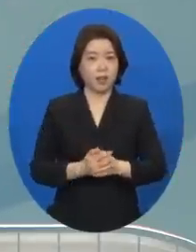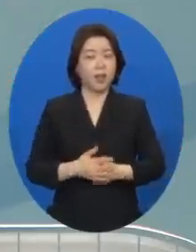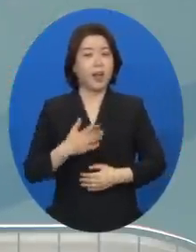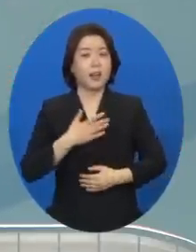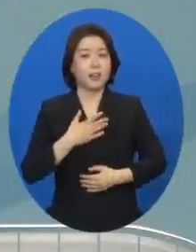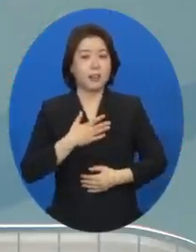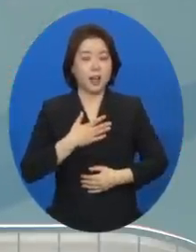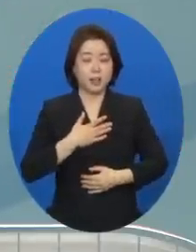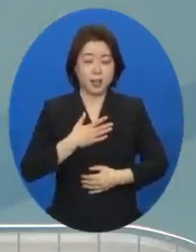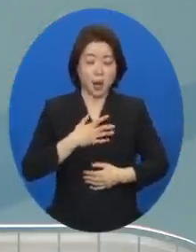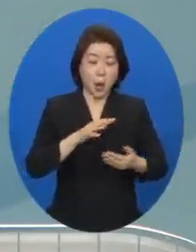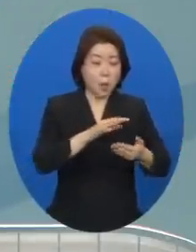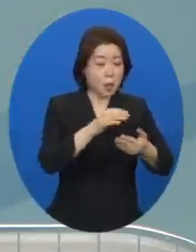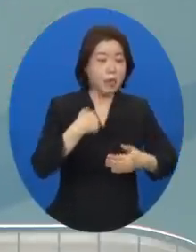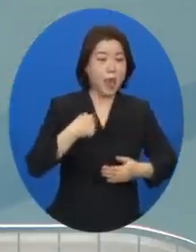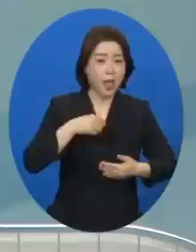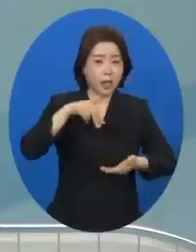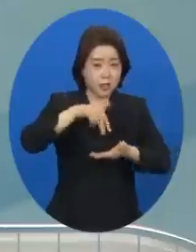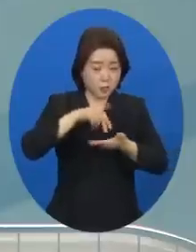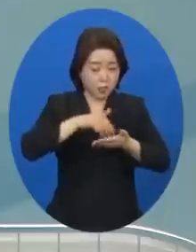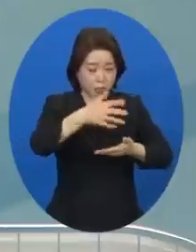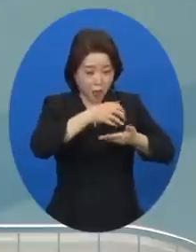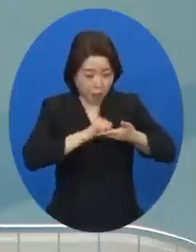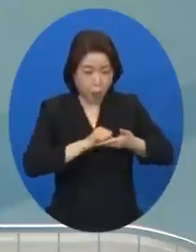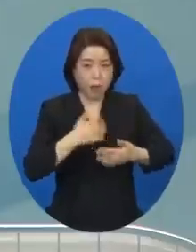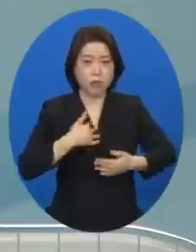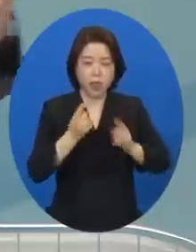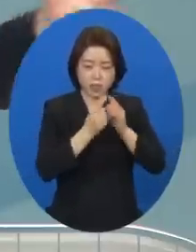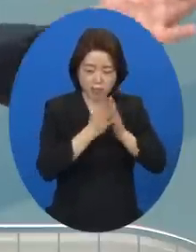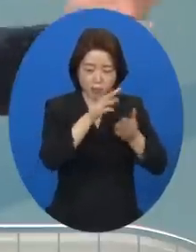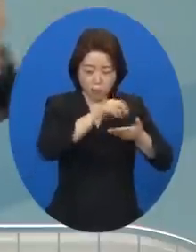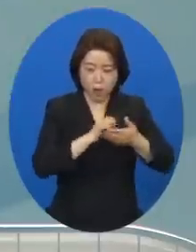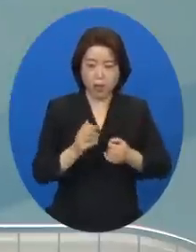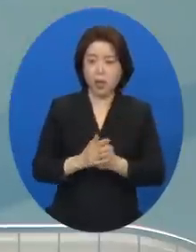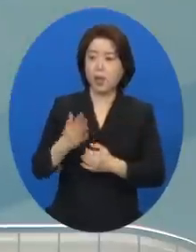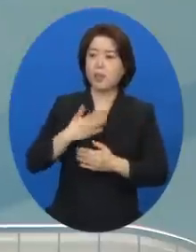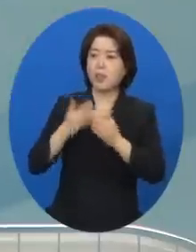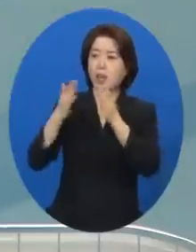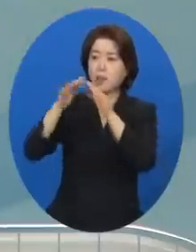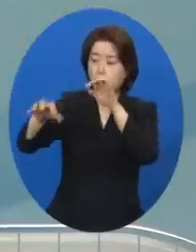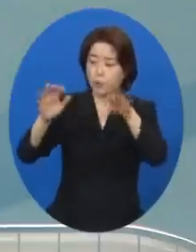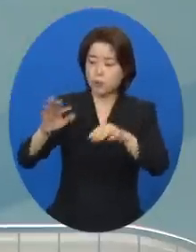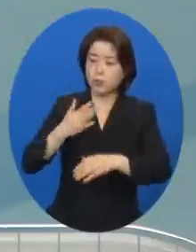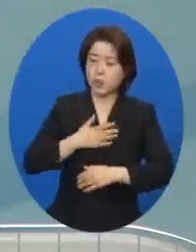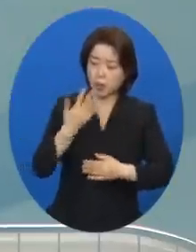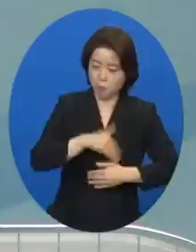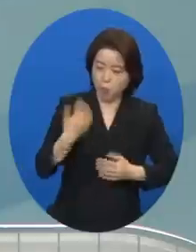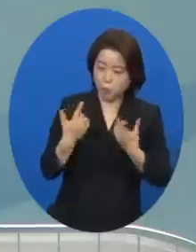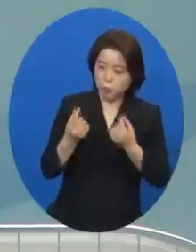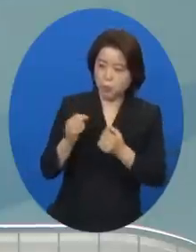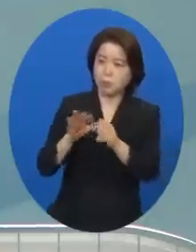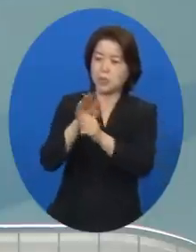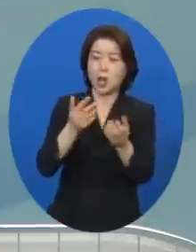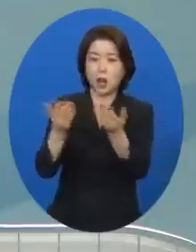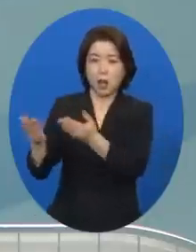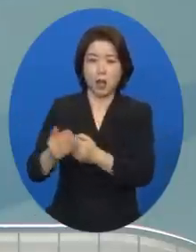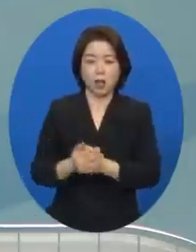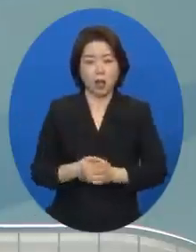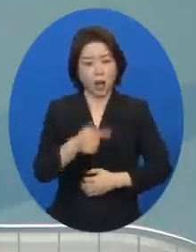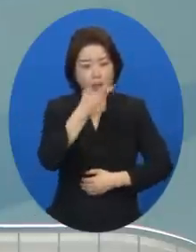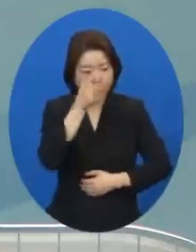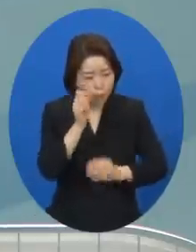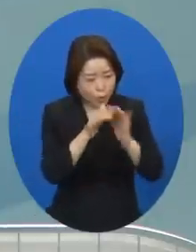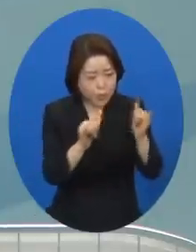저를 받아들이게 되니까 내 이웃을 내 몸과 같이 사랑하라 비로소 부족한 사람